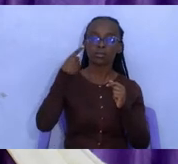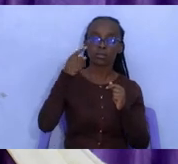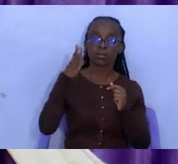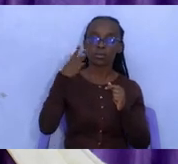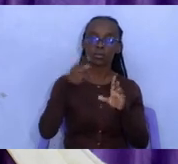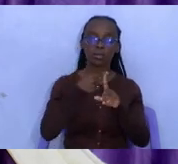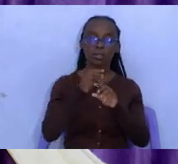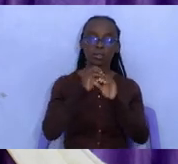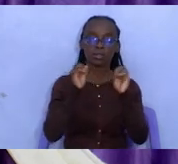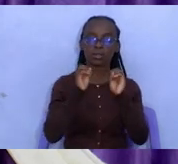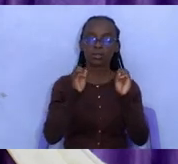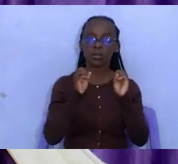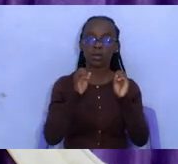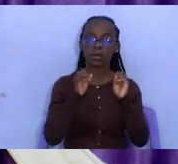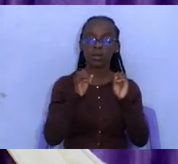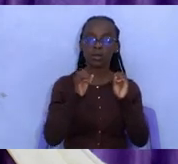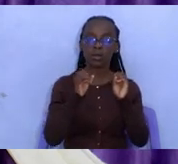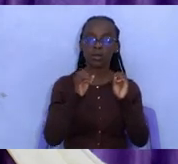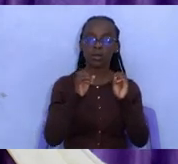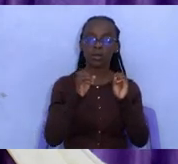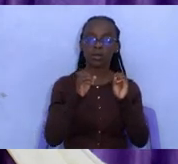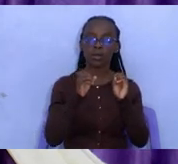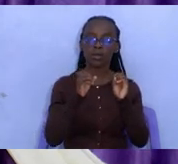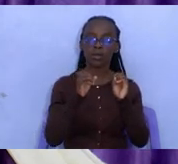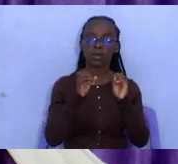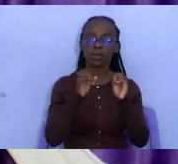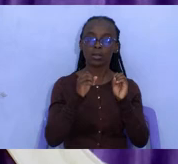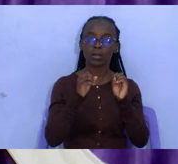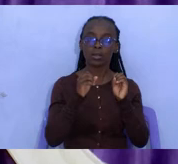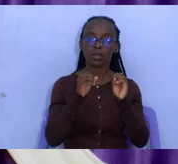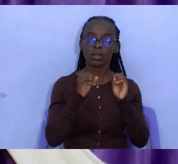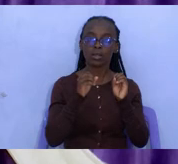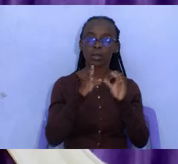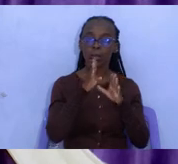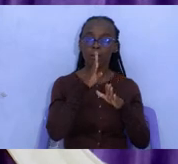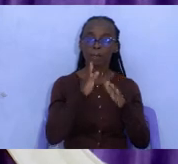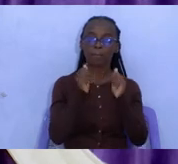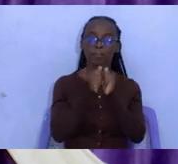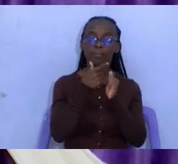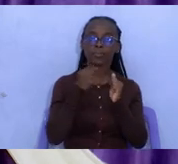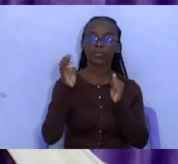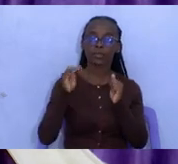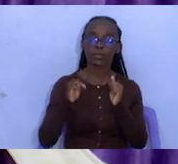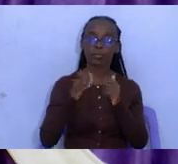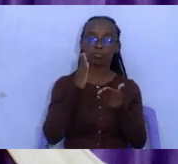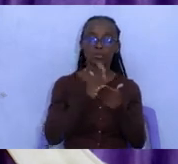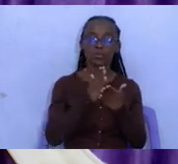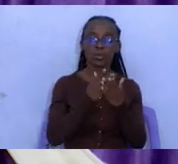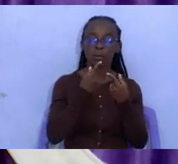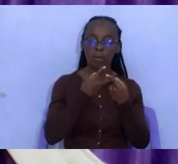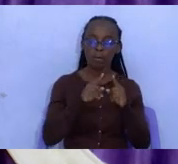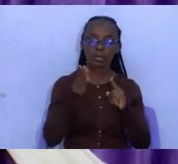nafasi, bado alikuwa pamoja na wao. Lakini akasema there is something I need. Kuna kitu